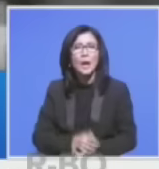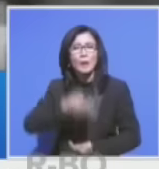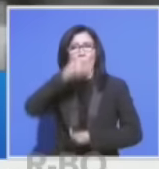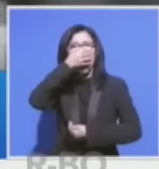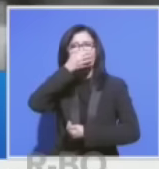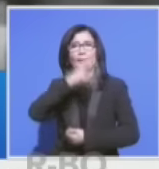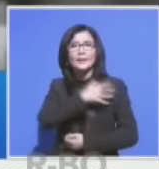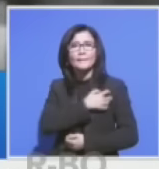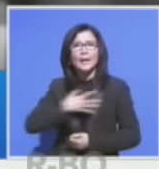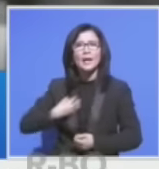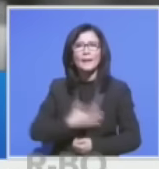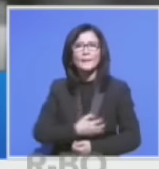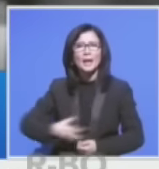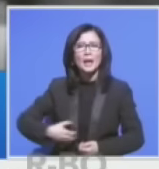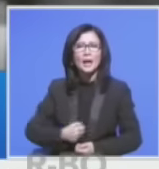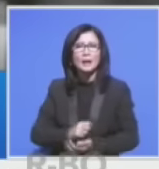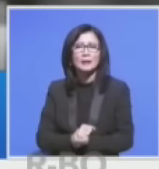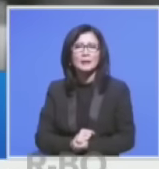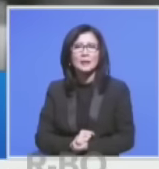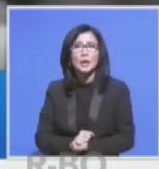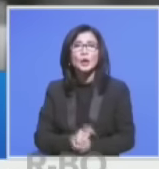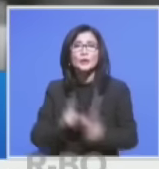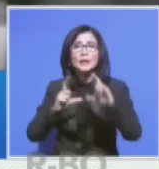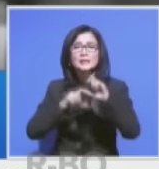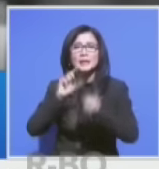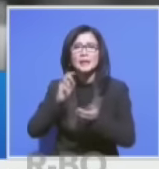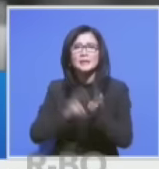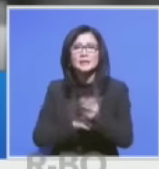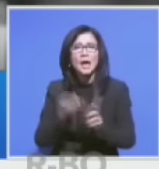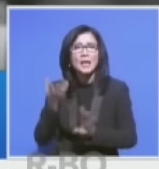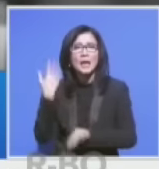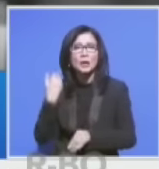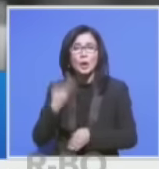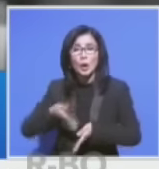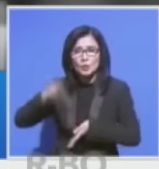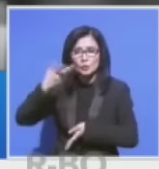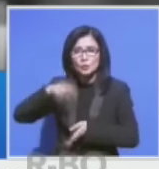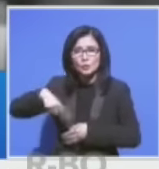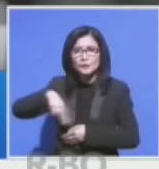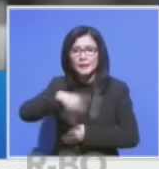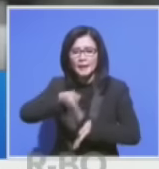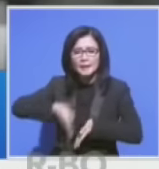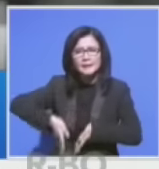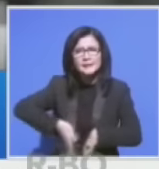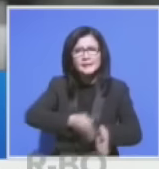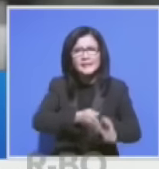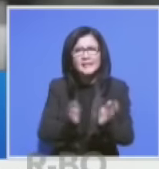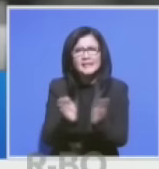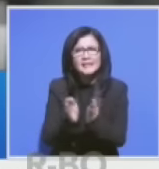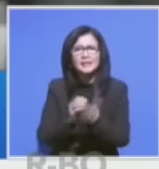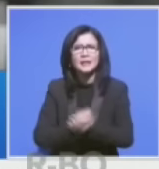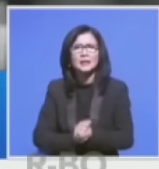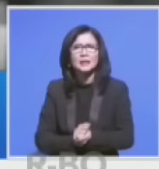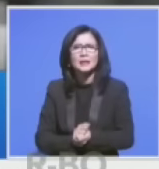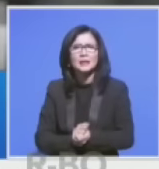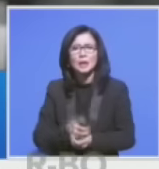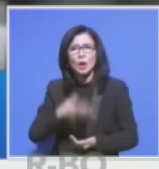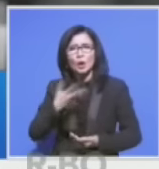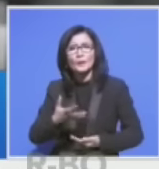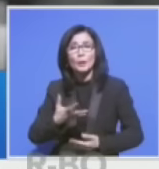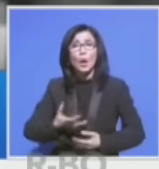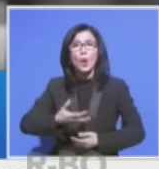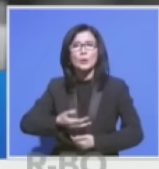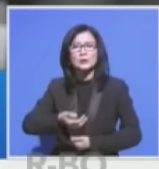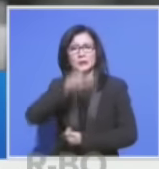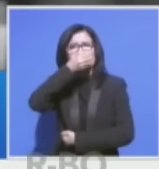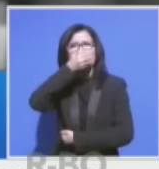dipegang-pegang. Peristiwa ini terjadi Selasa pekan lalu saat korban melintas di sebuah gang di Jalan Bekasi Barat 4. Korban tiba-tiba disergap pelaku